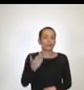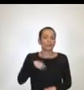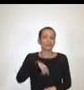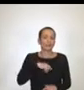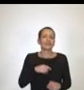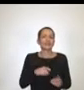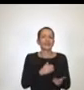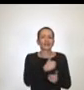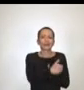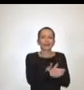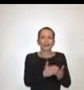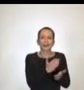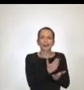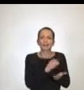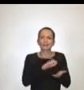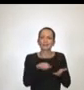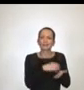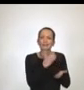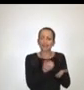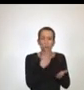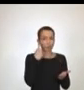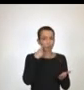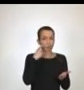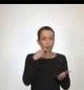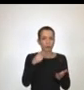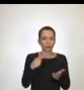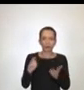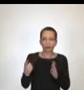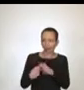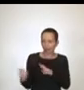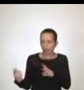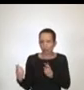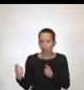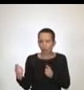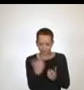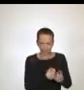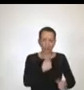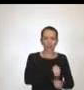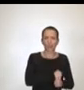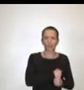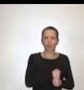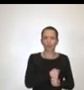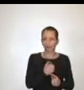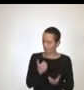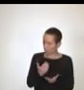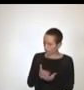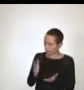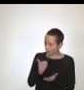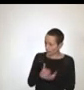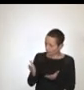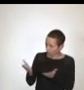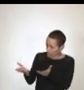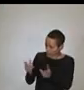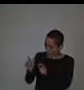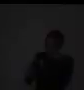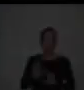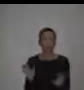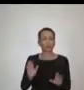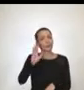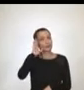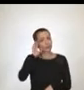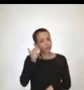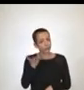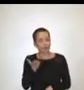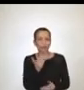été créées pour lutter contre l'exclusion financière en facilitant l'accès au crédit des personnes défavorisées. Les